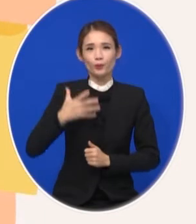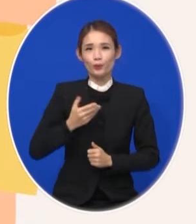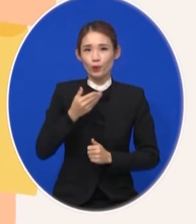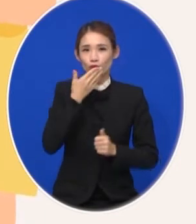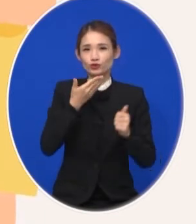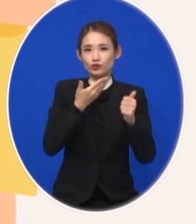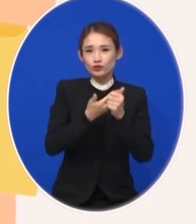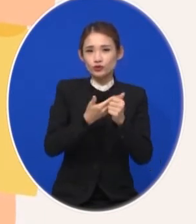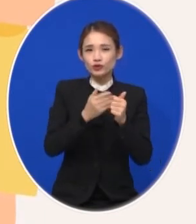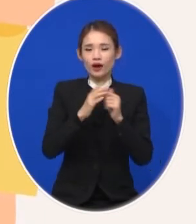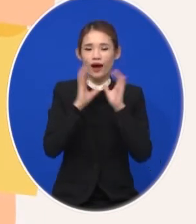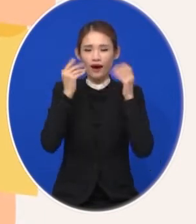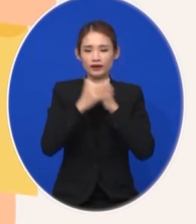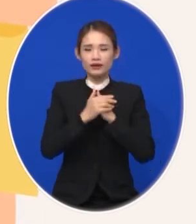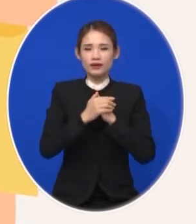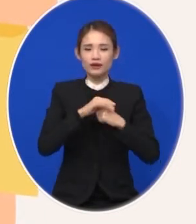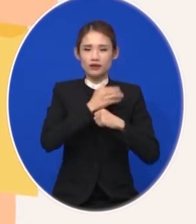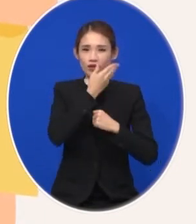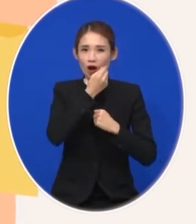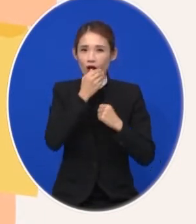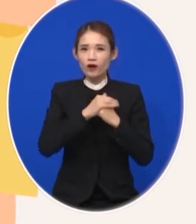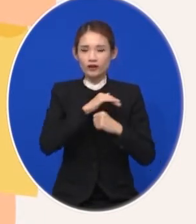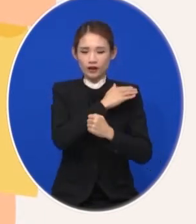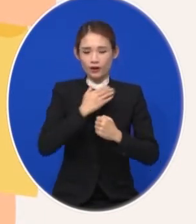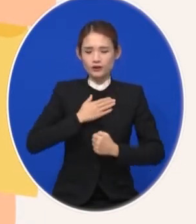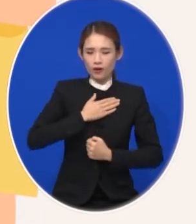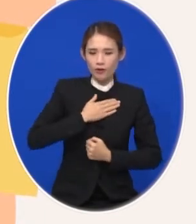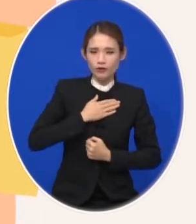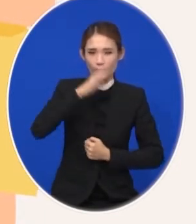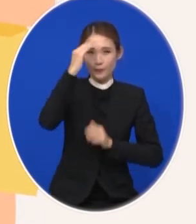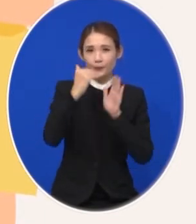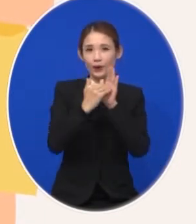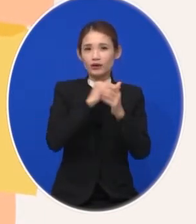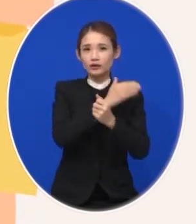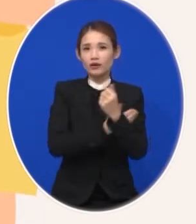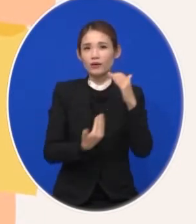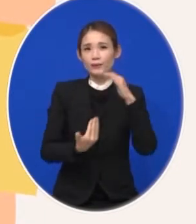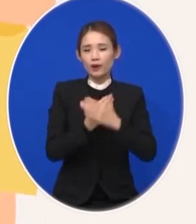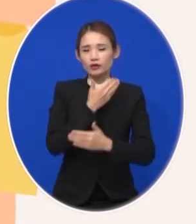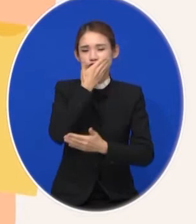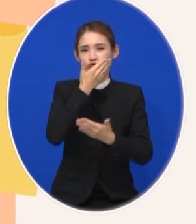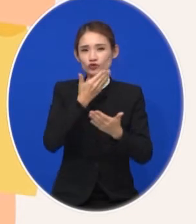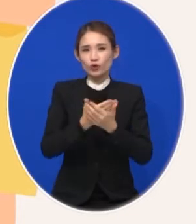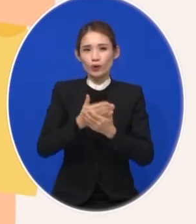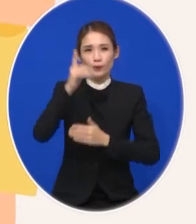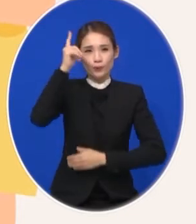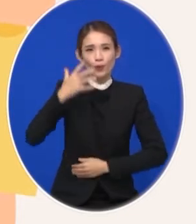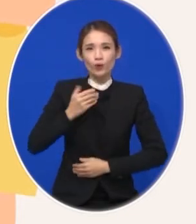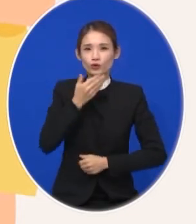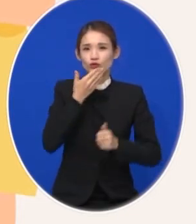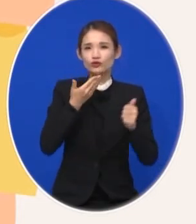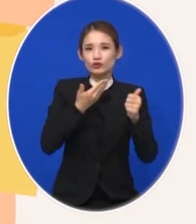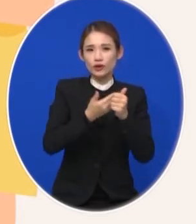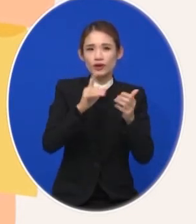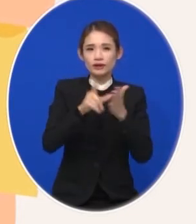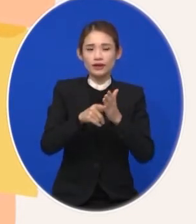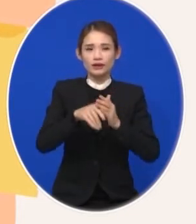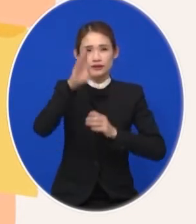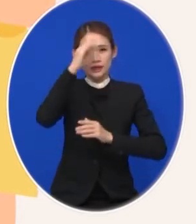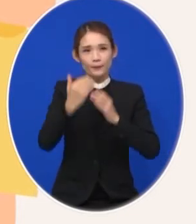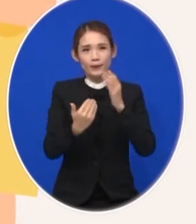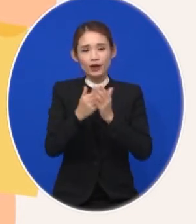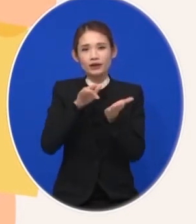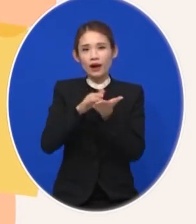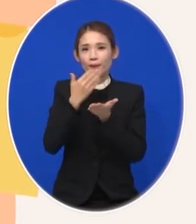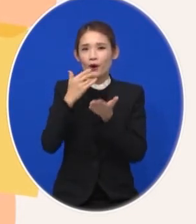모유 수유는 아기에게 영양적, 면역학적, 정서적으로 매우 중요합니다. 모유 수유 중 질환으로 인한 약물 노출